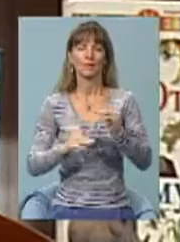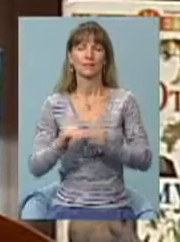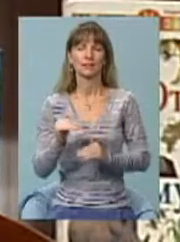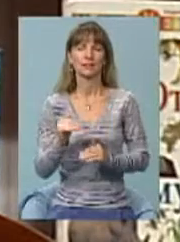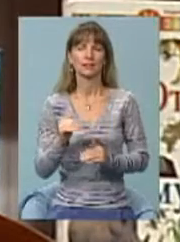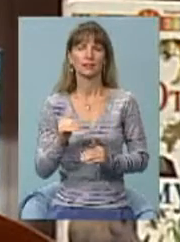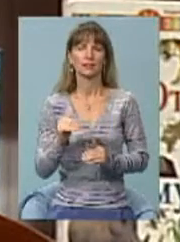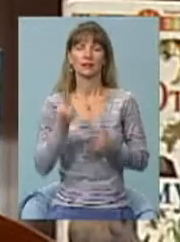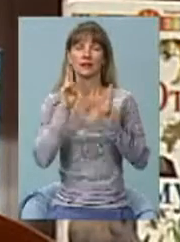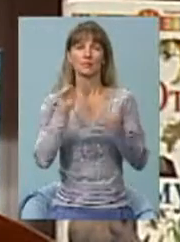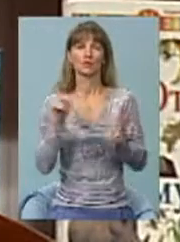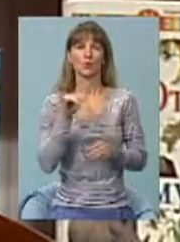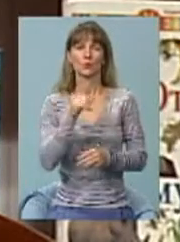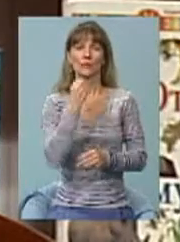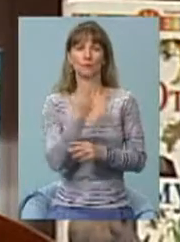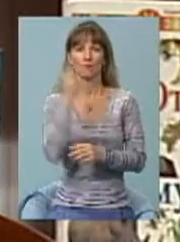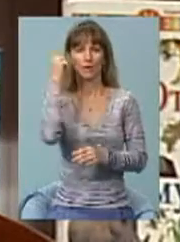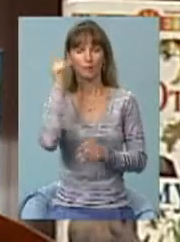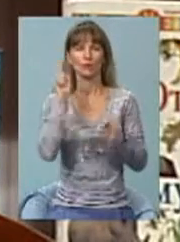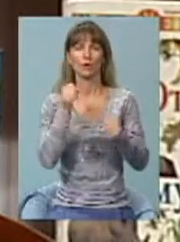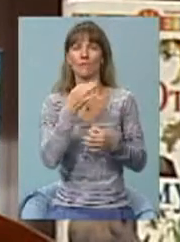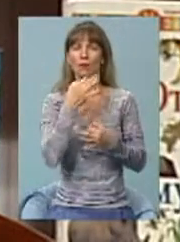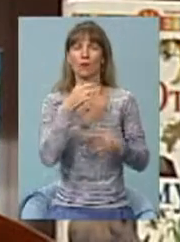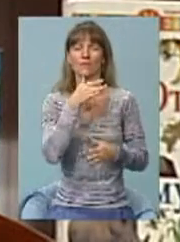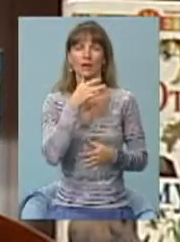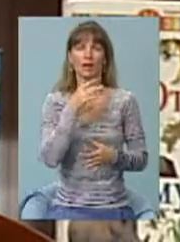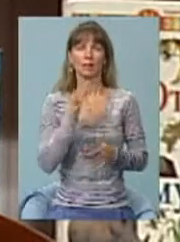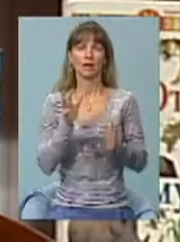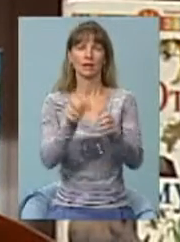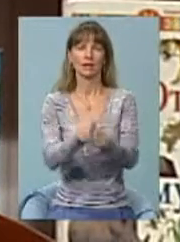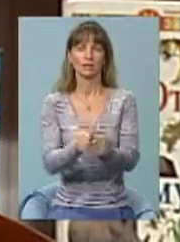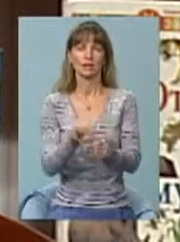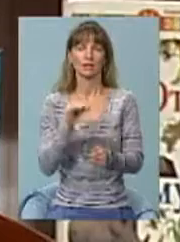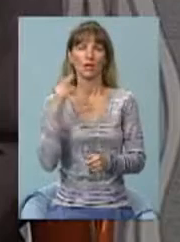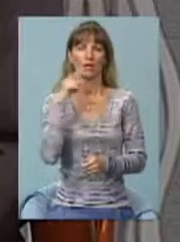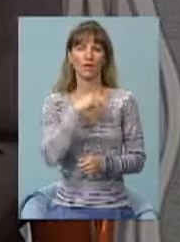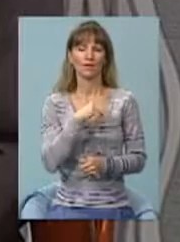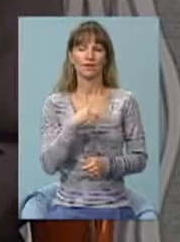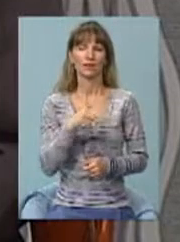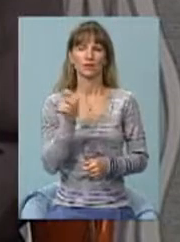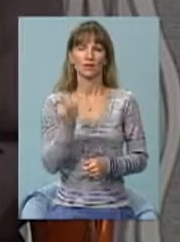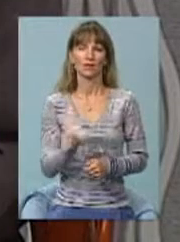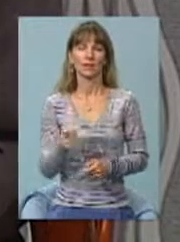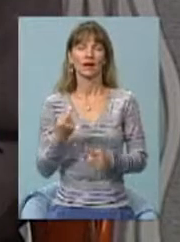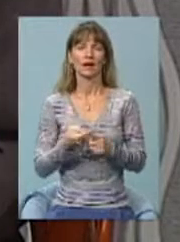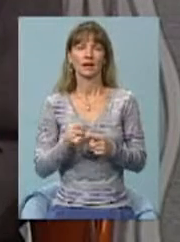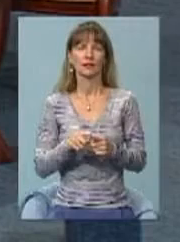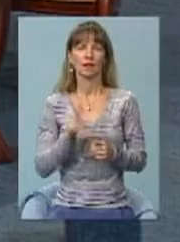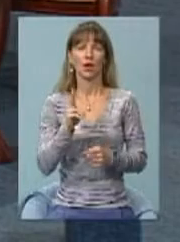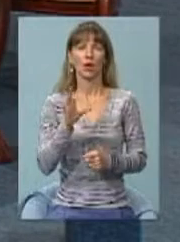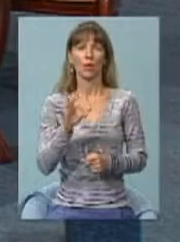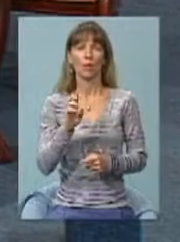есть неизвестно, что у змеи в голове, она может в любое время кинуться и отравить. Это, как известно,